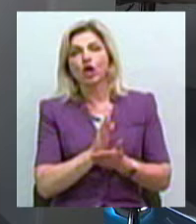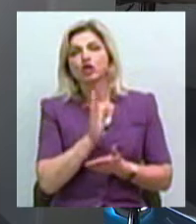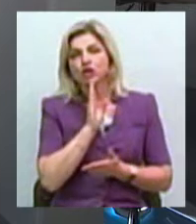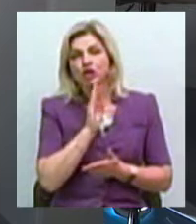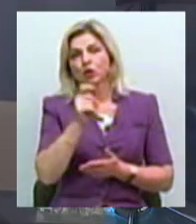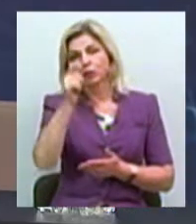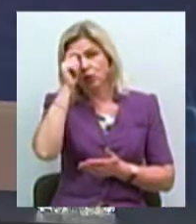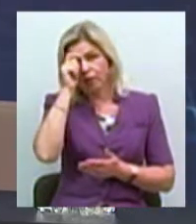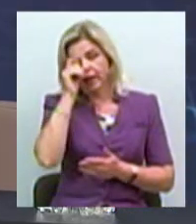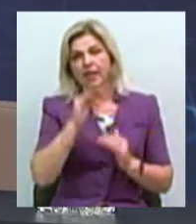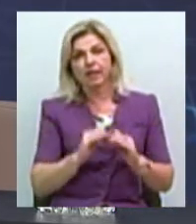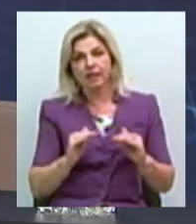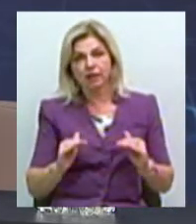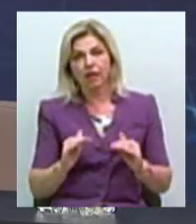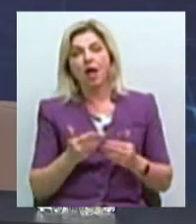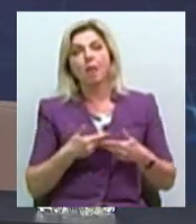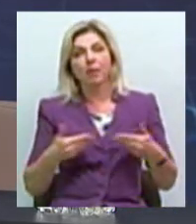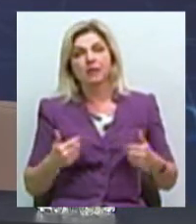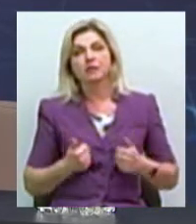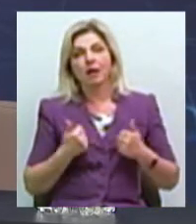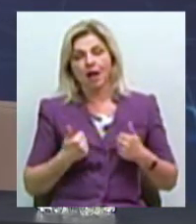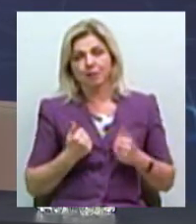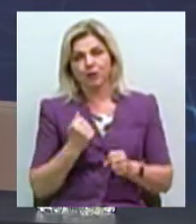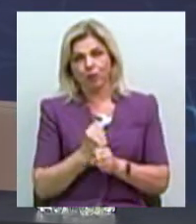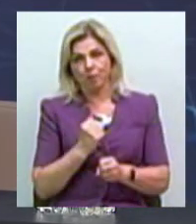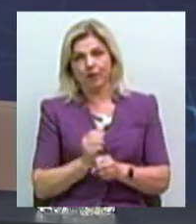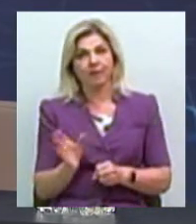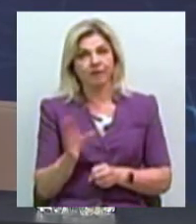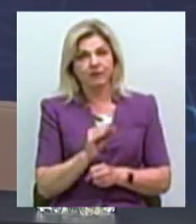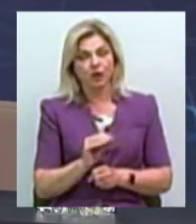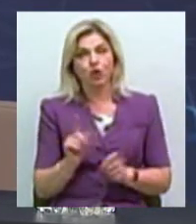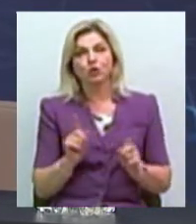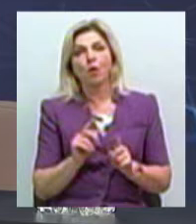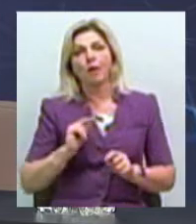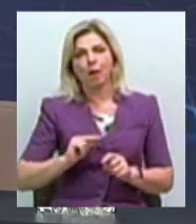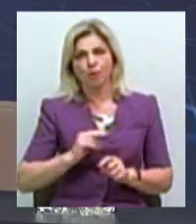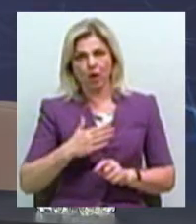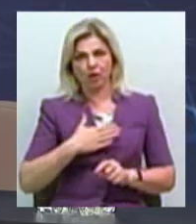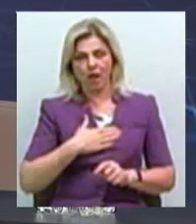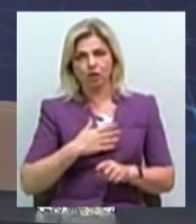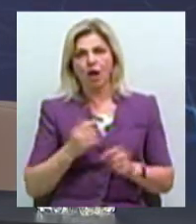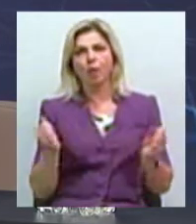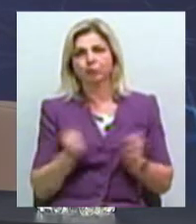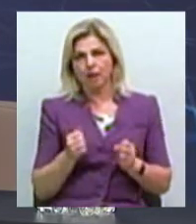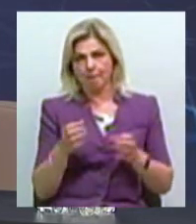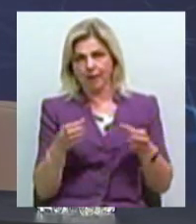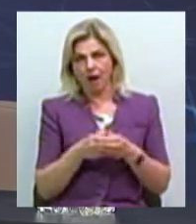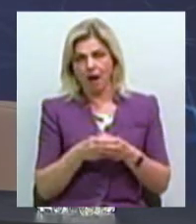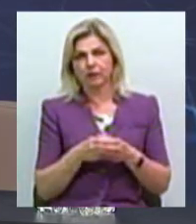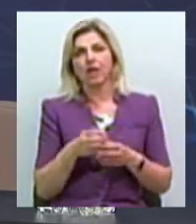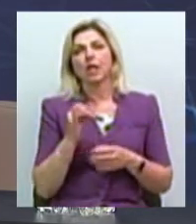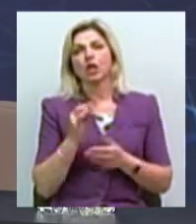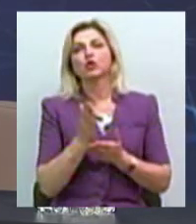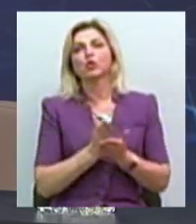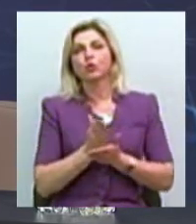тому ми намагаємося зробити все для того, щоб працювали і наші мобільні бригади, які працюють при центрах соціальних служб для сім'ї, дітей та